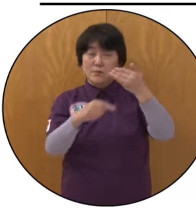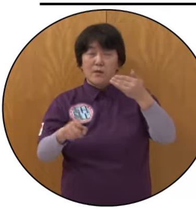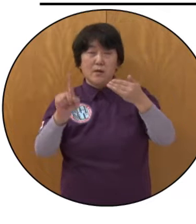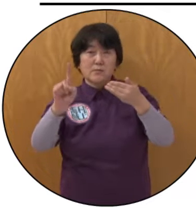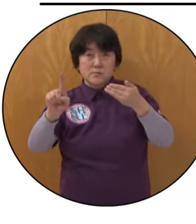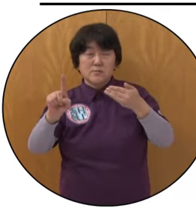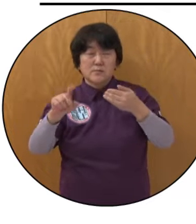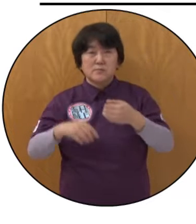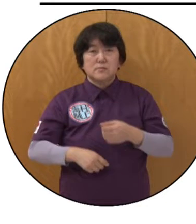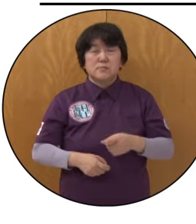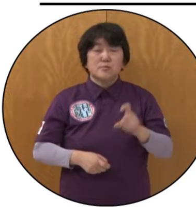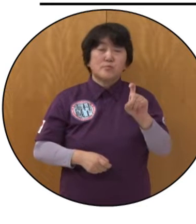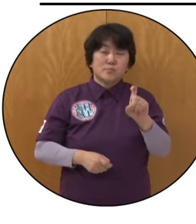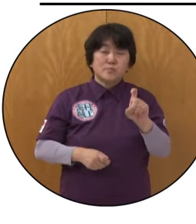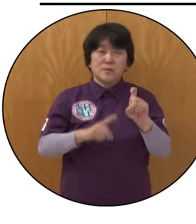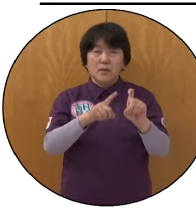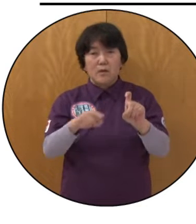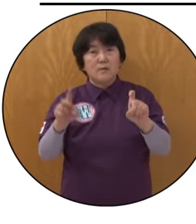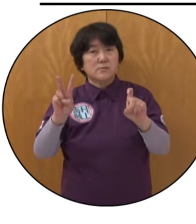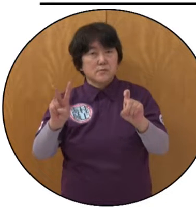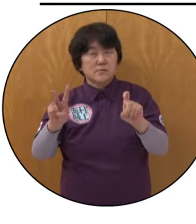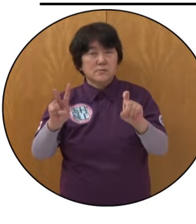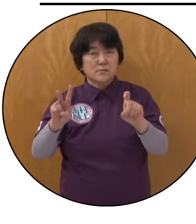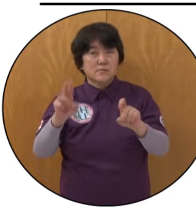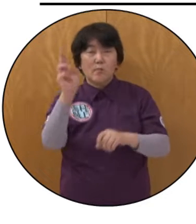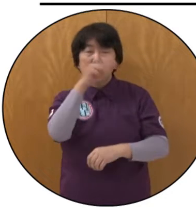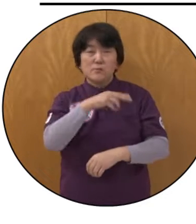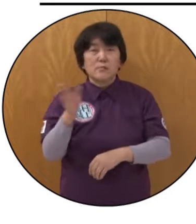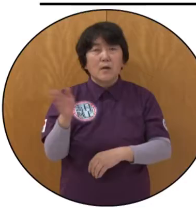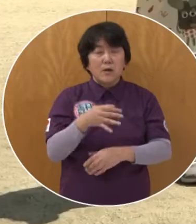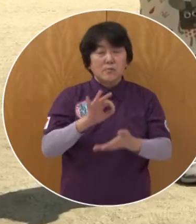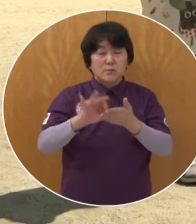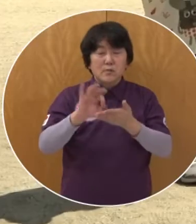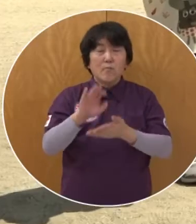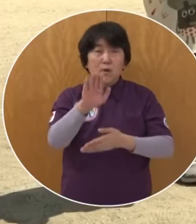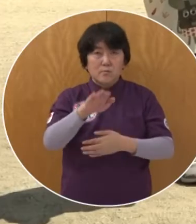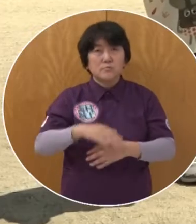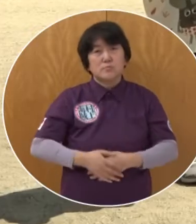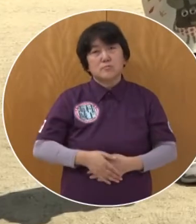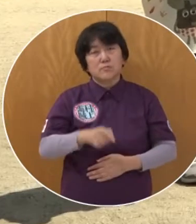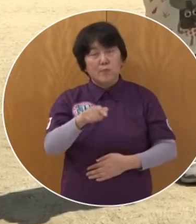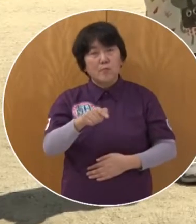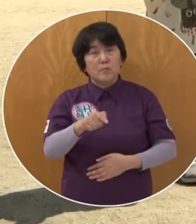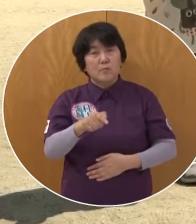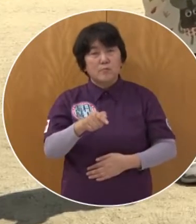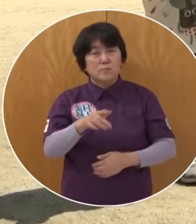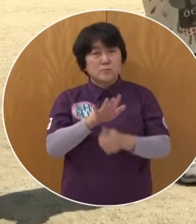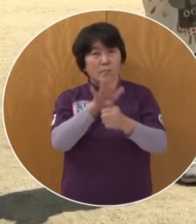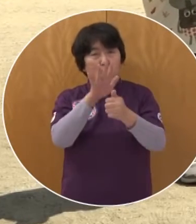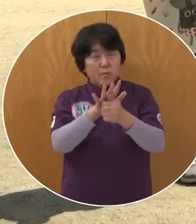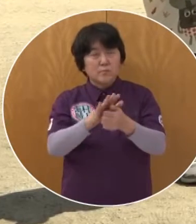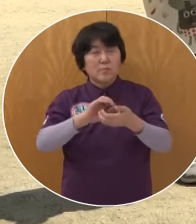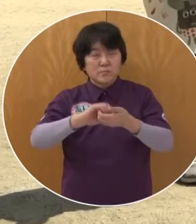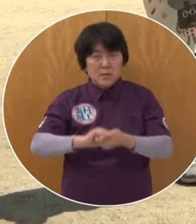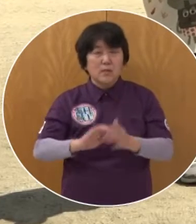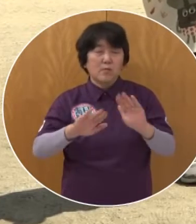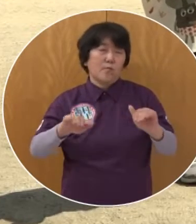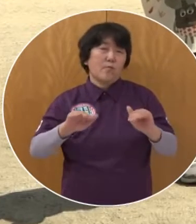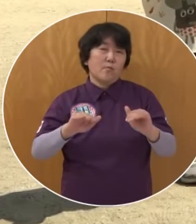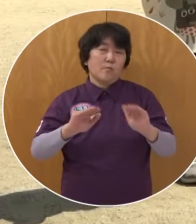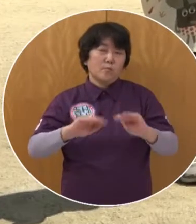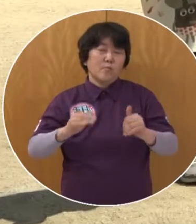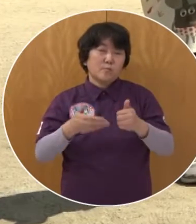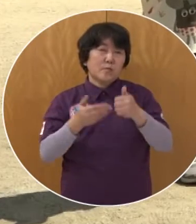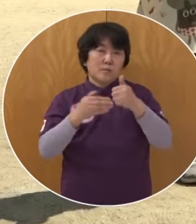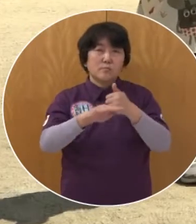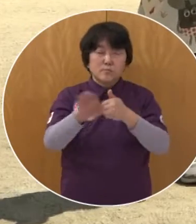か10時から2時とか、お昼からの利用もできます。 こういったサポートぜひ子育て世帯の方には活用してい